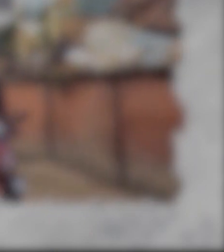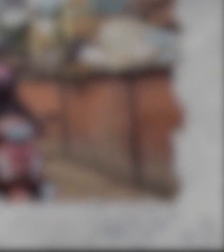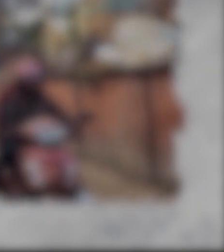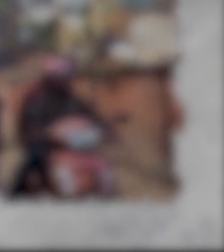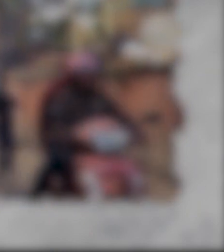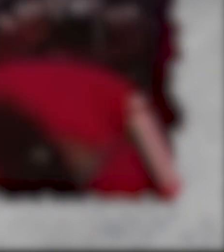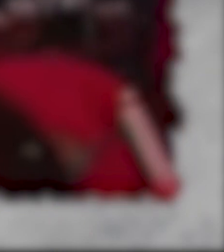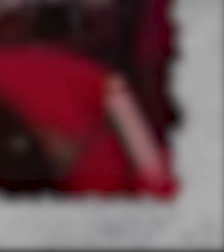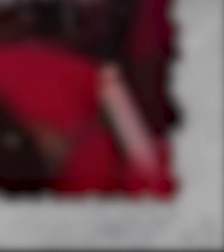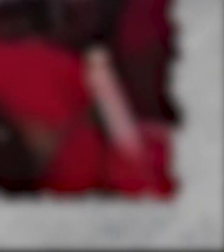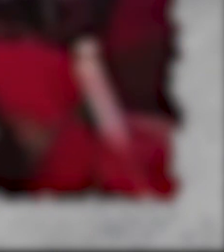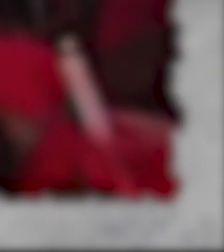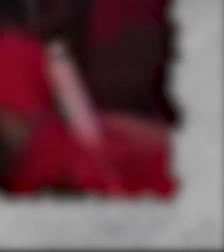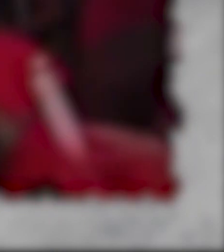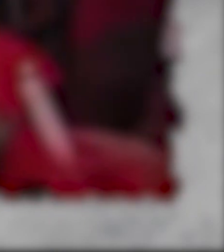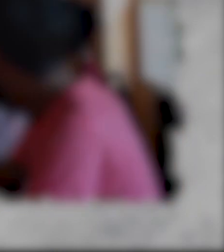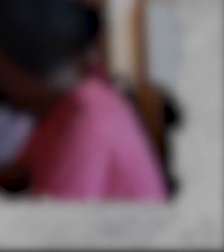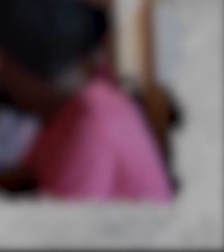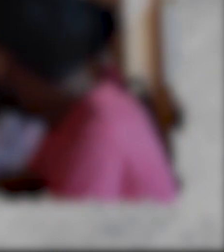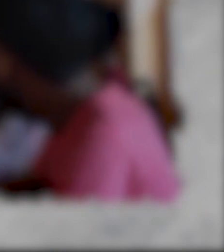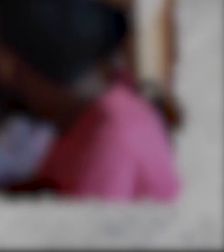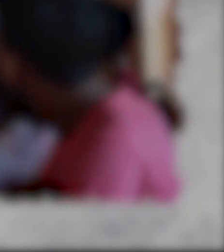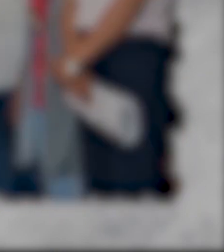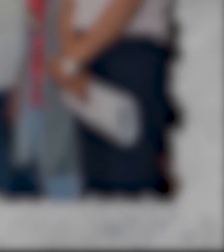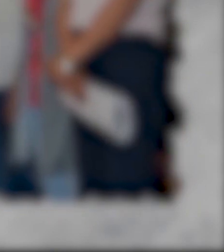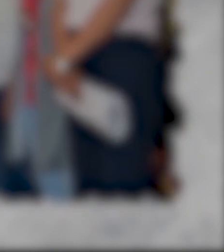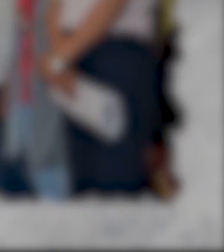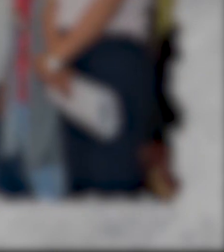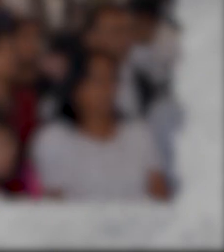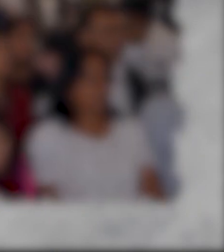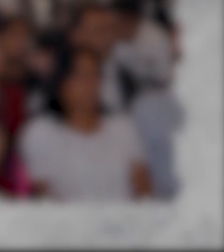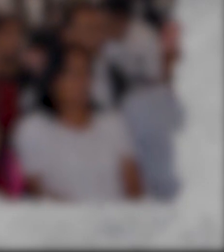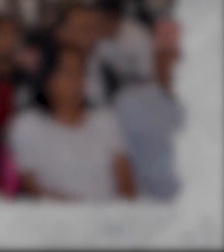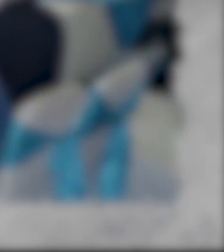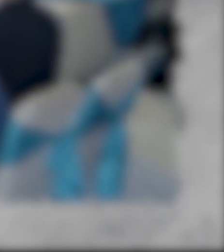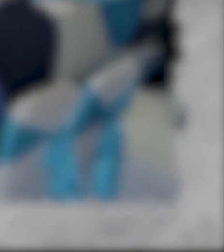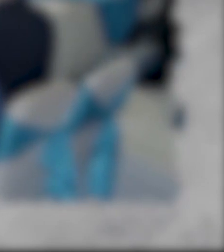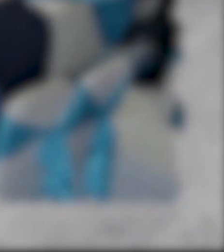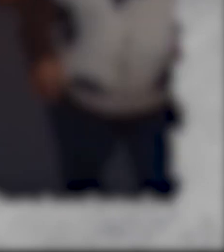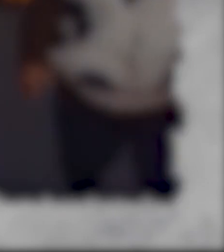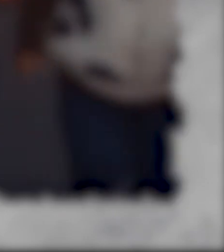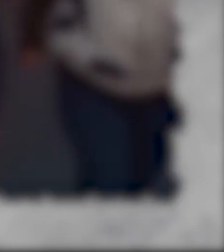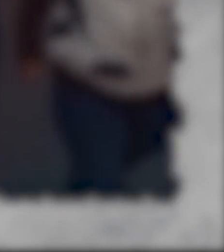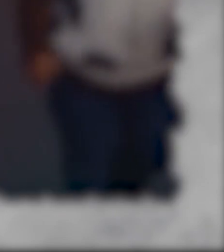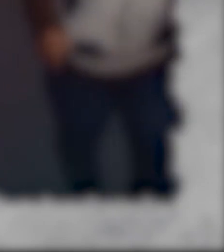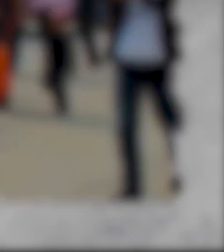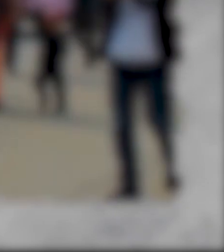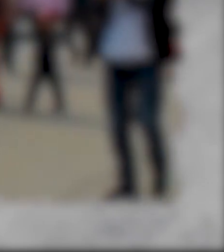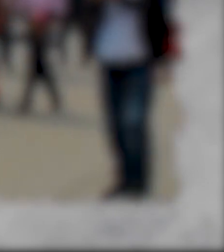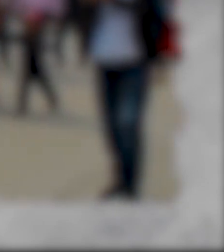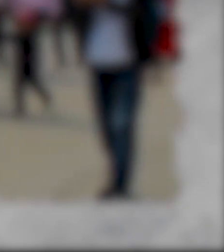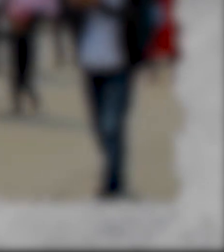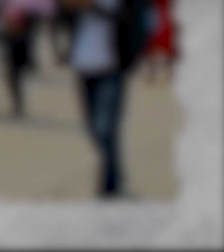बुजाउनू परसा चितराखो दियो आजे देखिबानू परसा समता मुलक सामास को